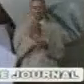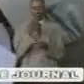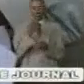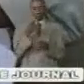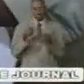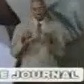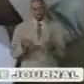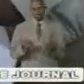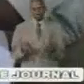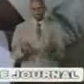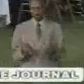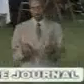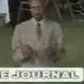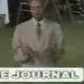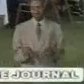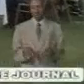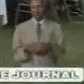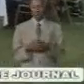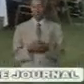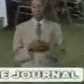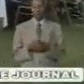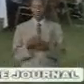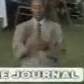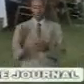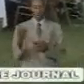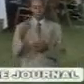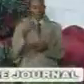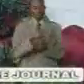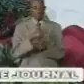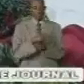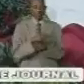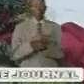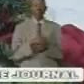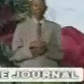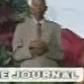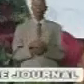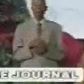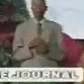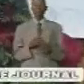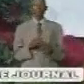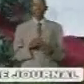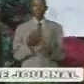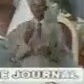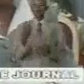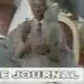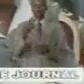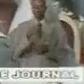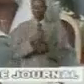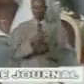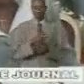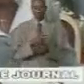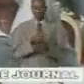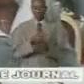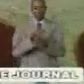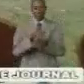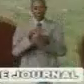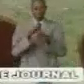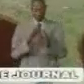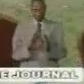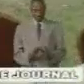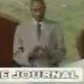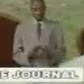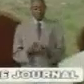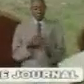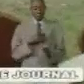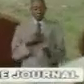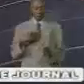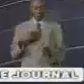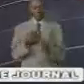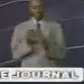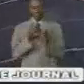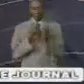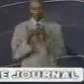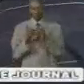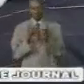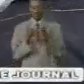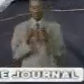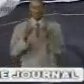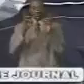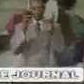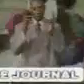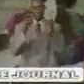Congo. Pendant deux jours, les participantes ont échangé sur différents thèmes, dont éducation et